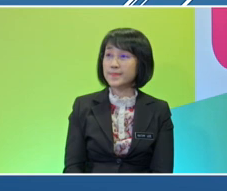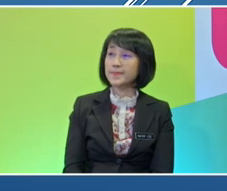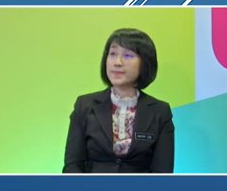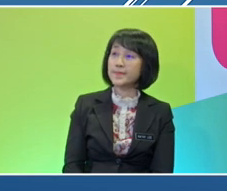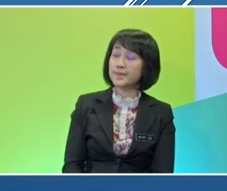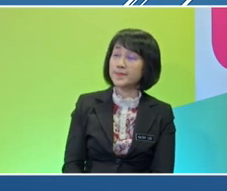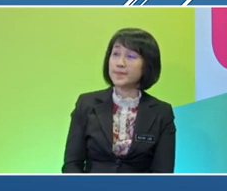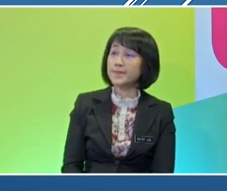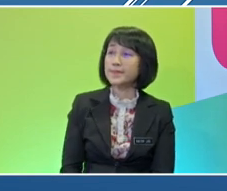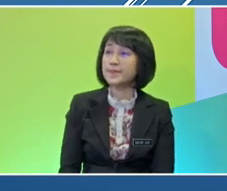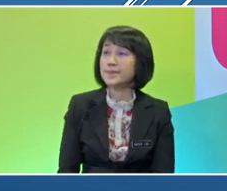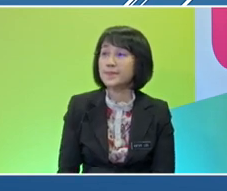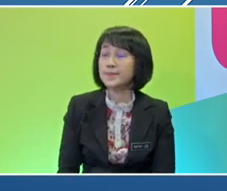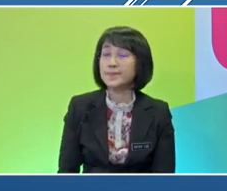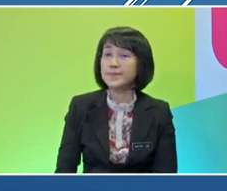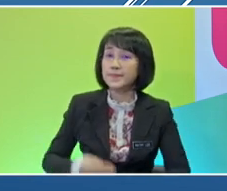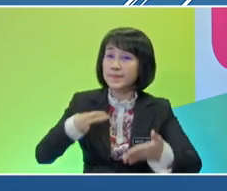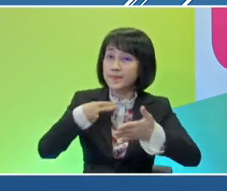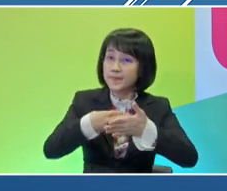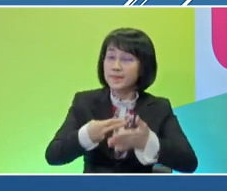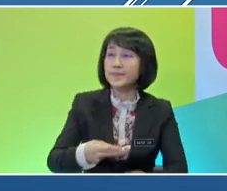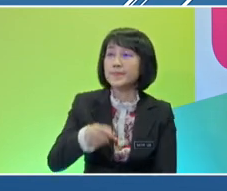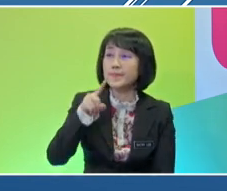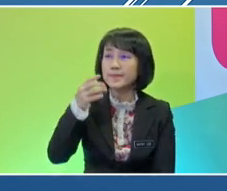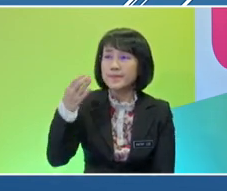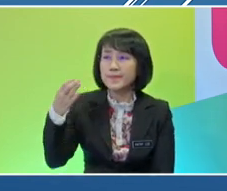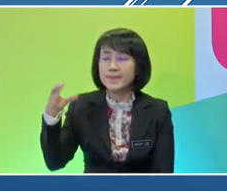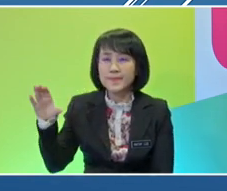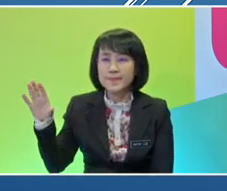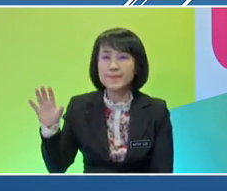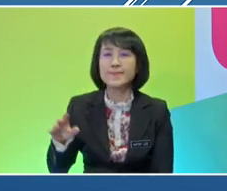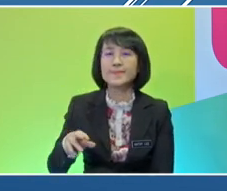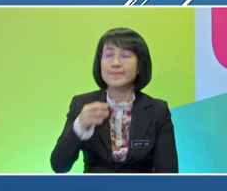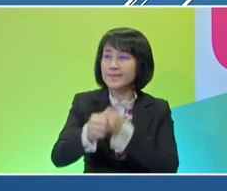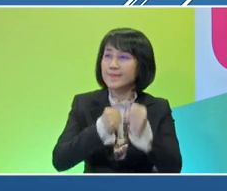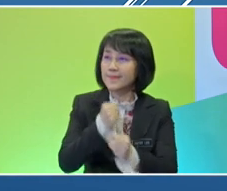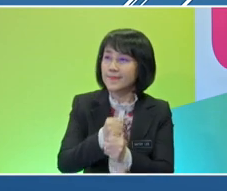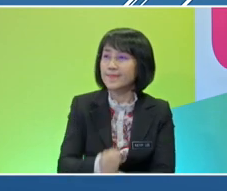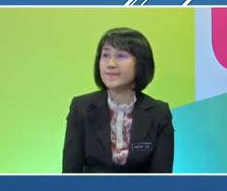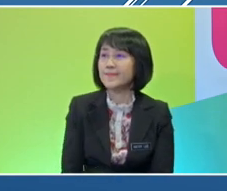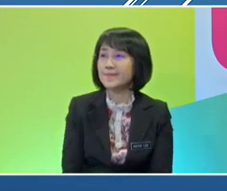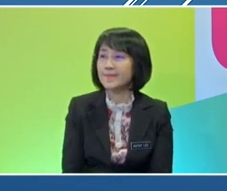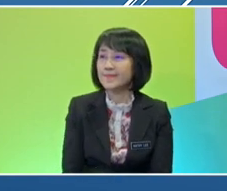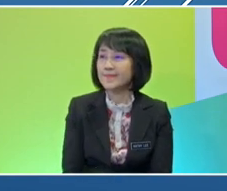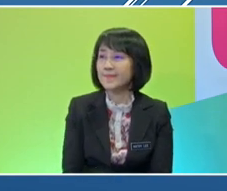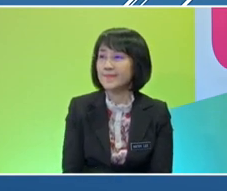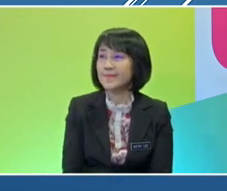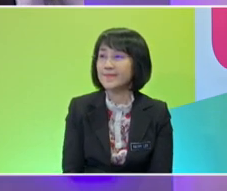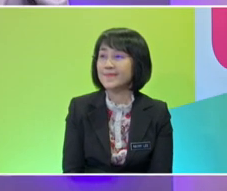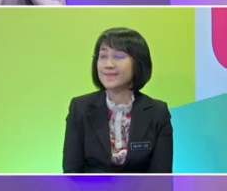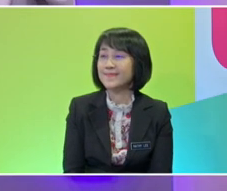tolak 25 hampir 155 tahun itu yang promosi yang sebelum masehi Aduh dekat 200 tahun lagi tuh